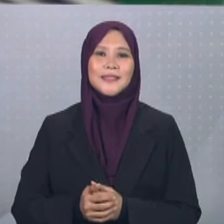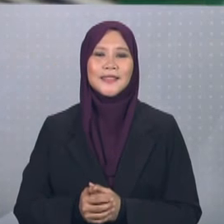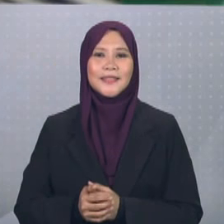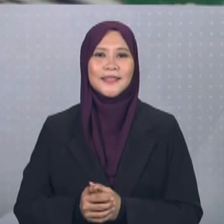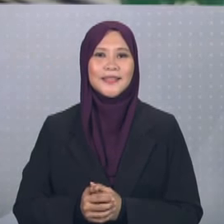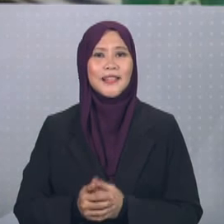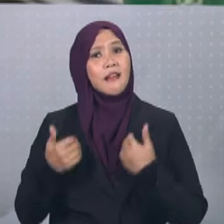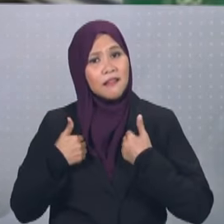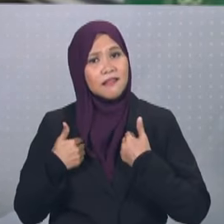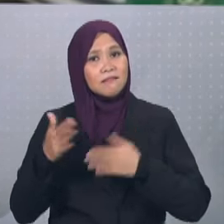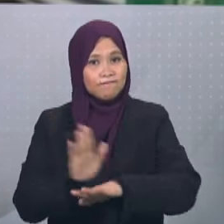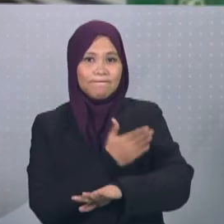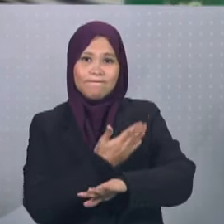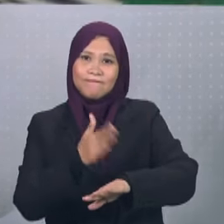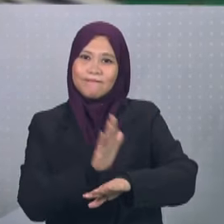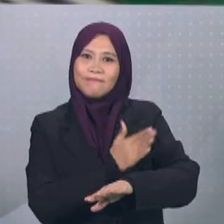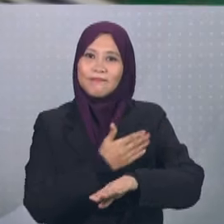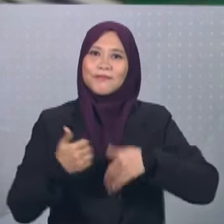Ya, ada lagu.